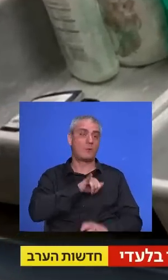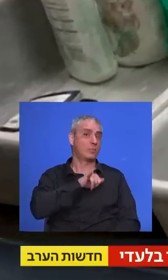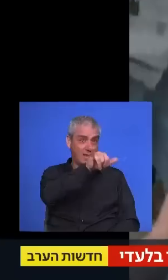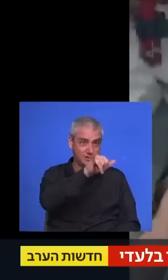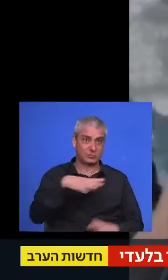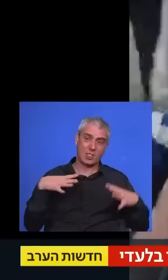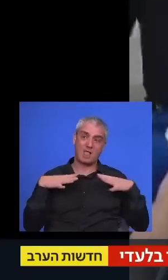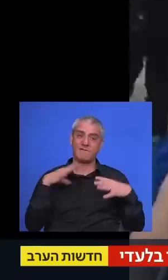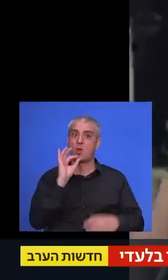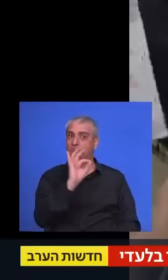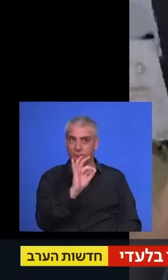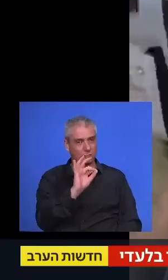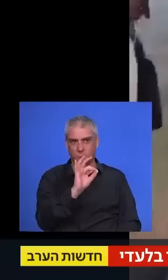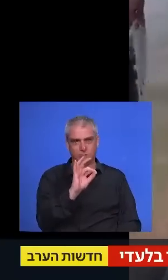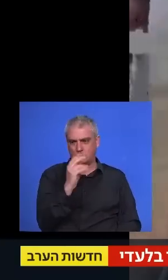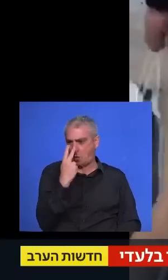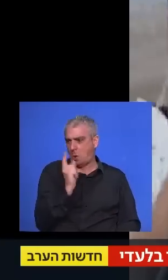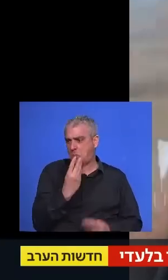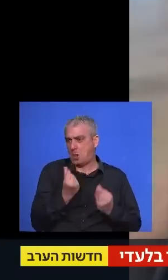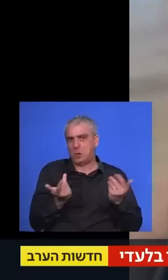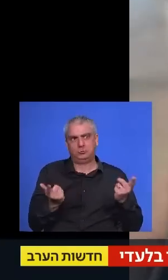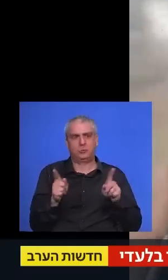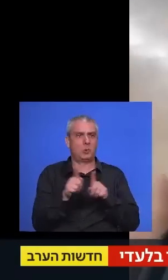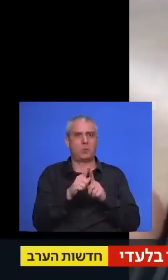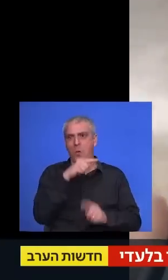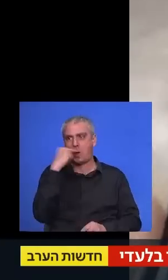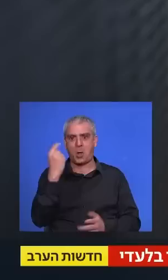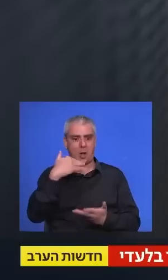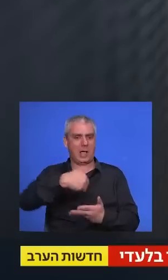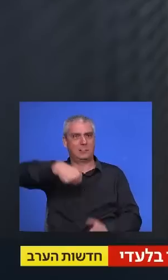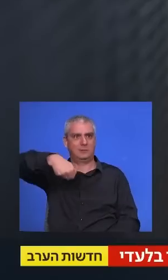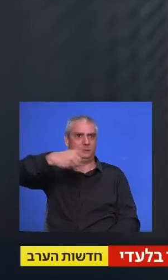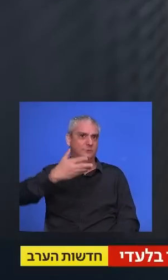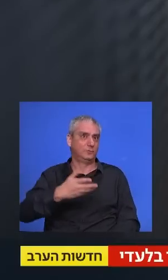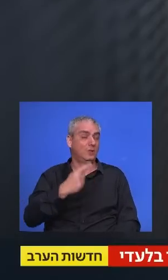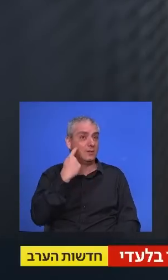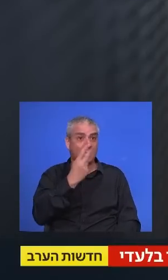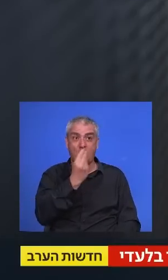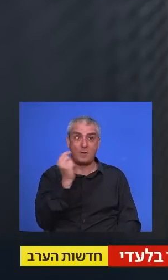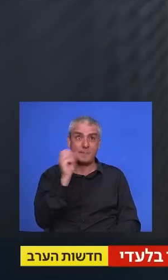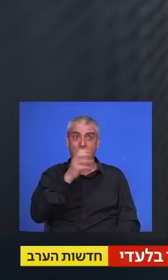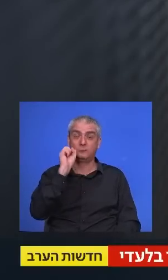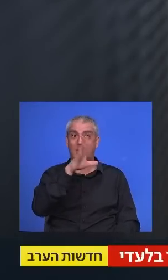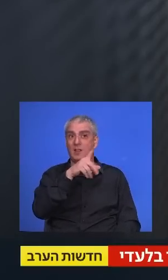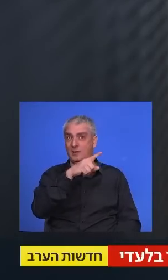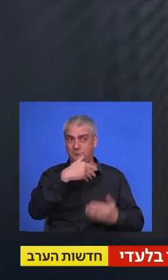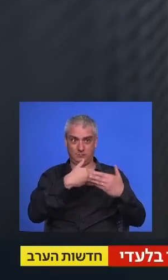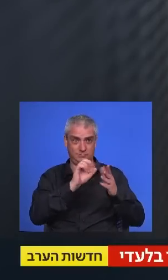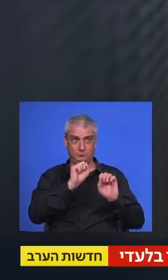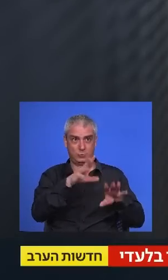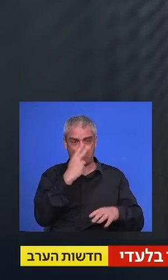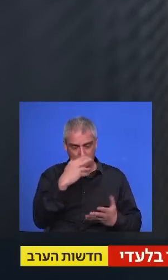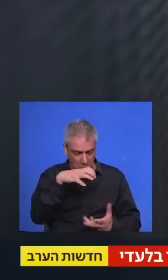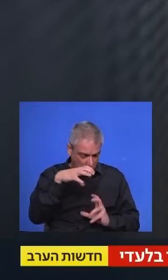ולחופשה שלהם, לא נראה להם חשוד כמו קוקאין במזוודות. ברגע שחומר הגיע עם שעלי אחי, אני פליקס, ראיתי